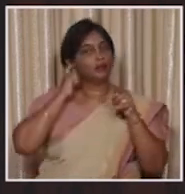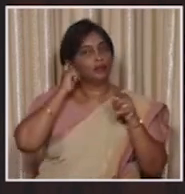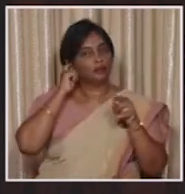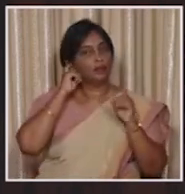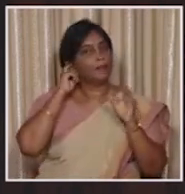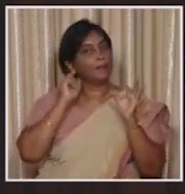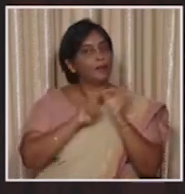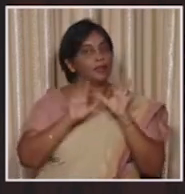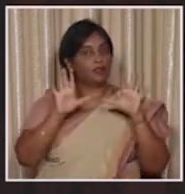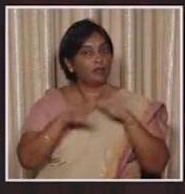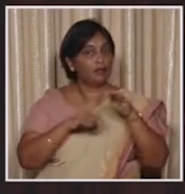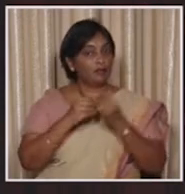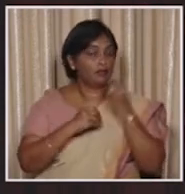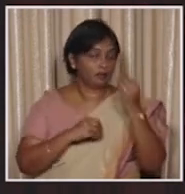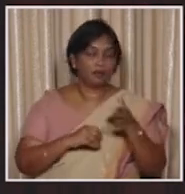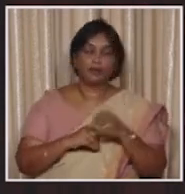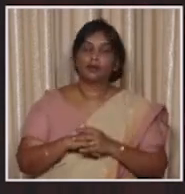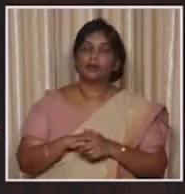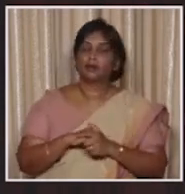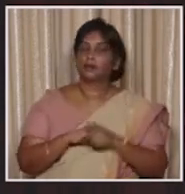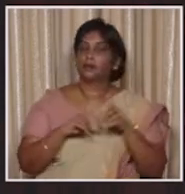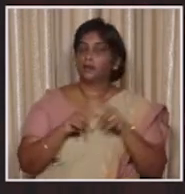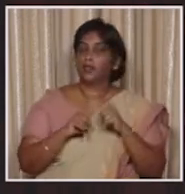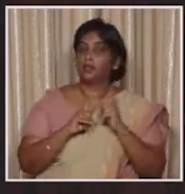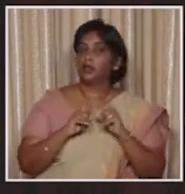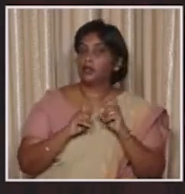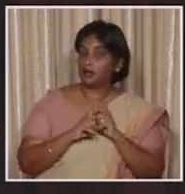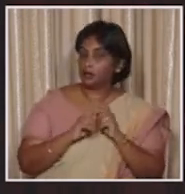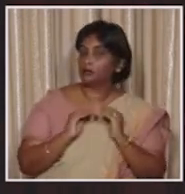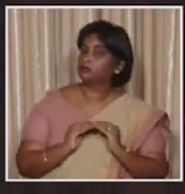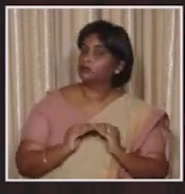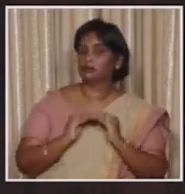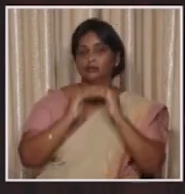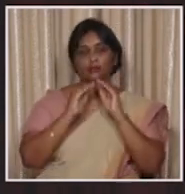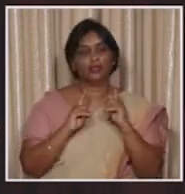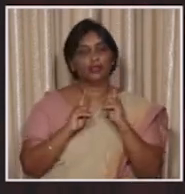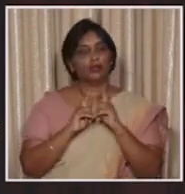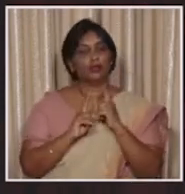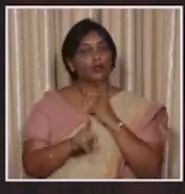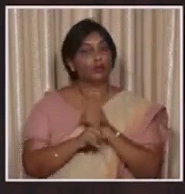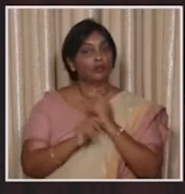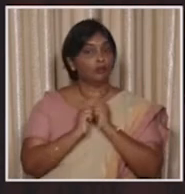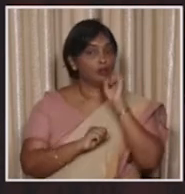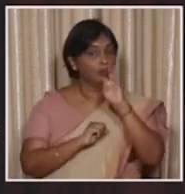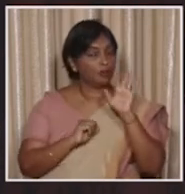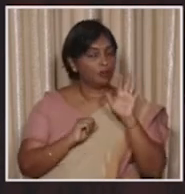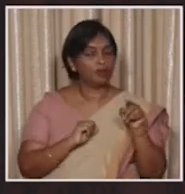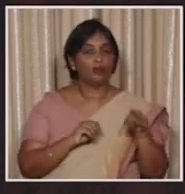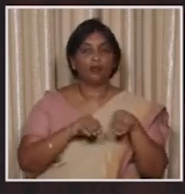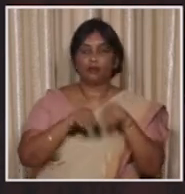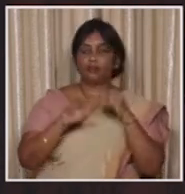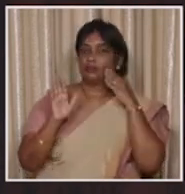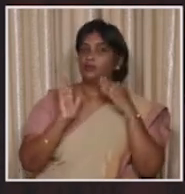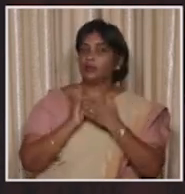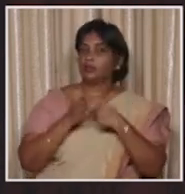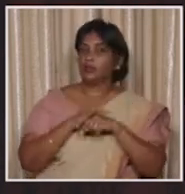உறுதி பத்திரத்தோடு. அதே போன்று கல்வியிலே அவர்கள் வளர்ச்சி அடைய வேண்டும், ஆசிரியர் நியமனங்கள் வழங்க வேண்டும், பெருந்தோட்ட பகுதியில் உட்கட்ட வசதிகளை வழங்குவதற்கு